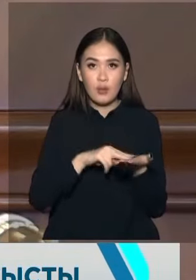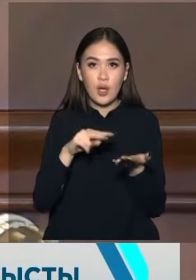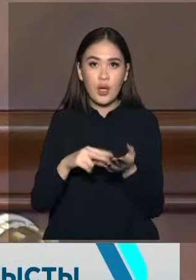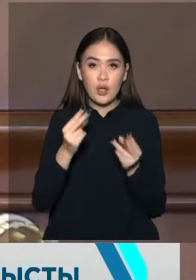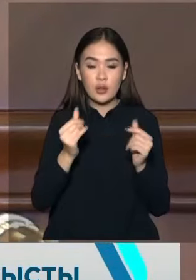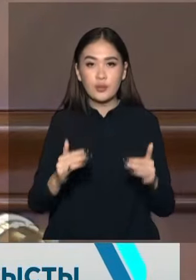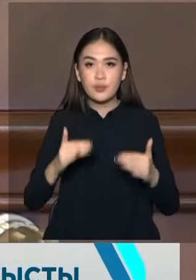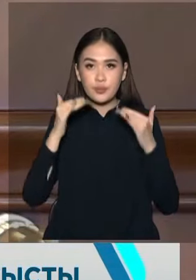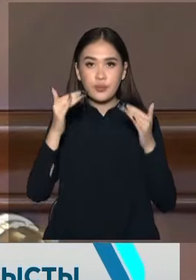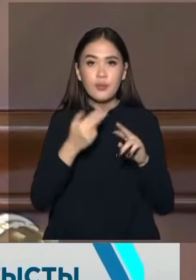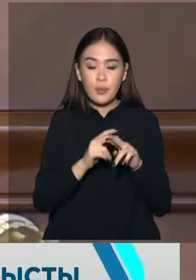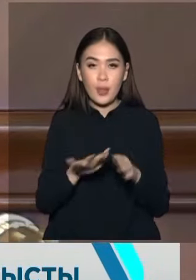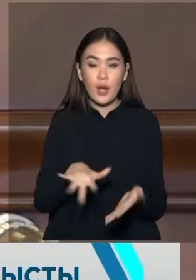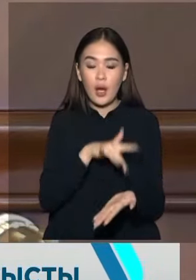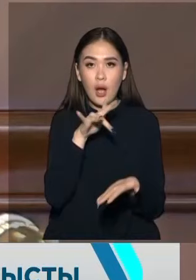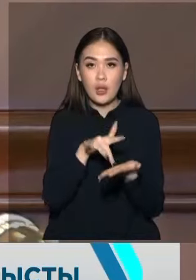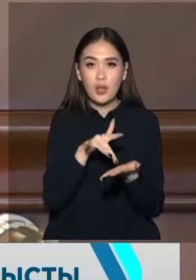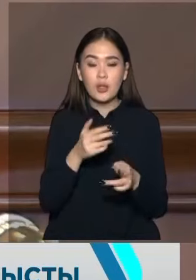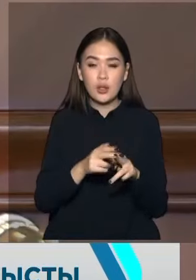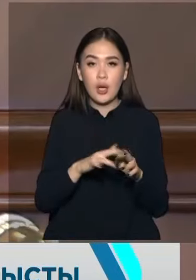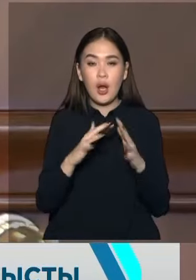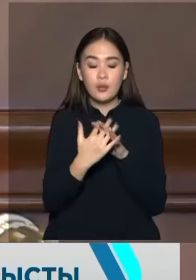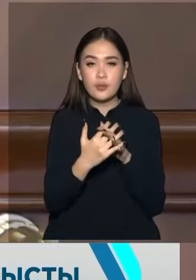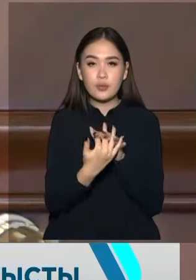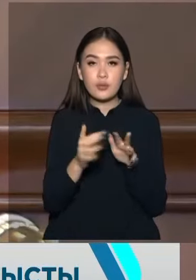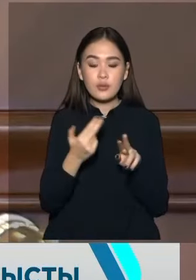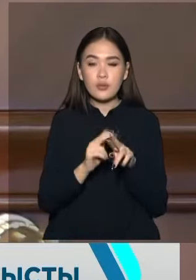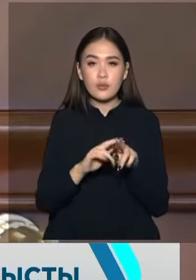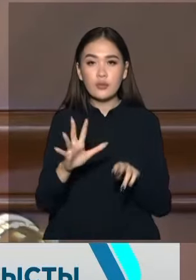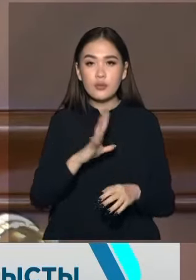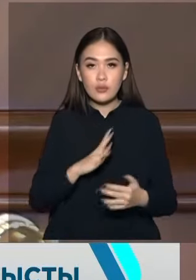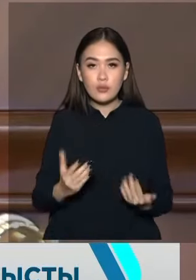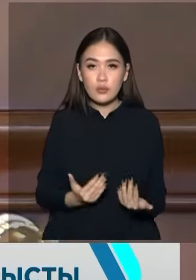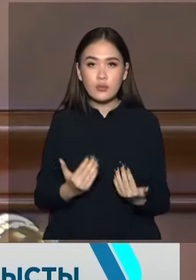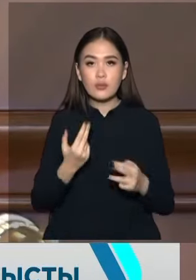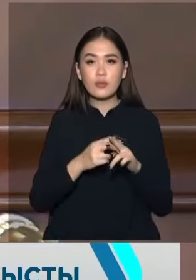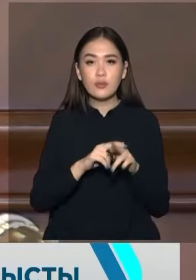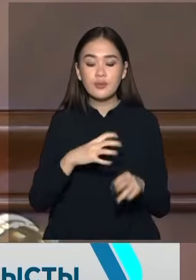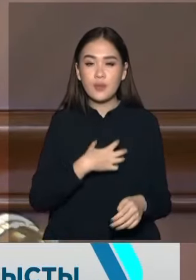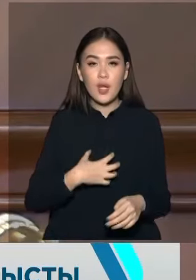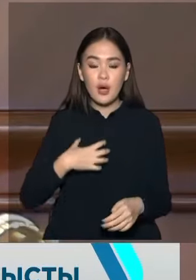өсуде. Қаладағы және ауылдағы тұрғындардың өмірі үшін аса маңызды